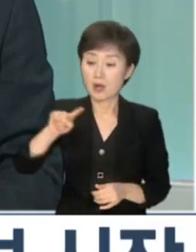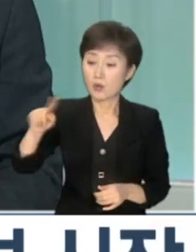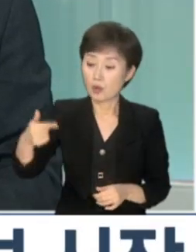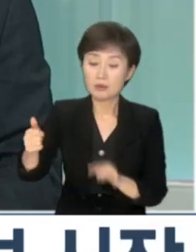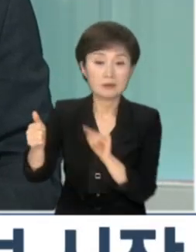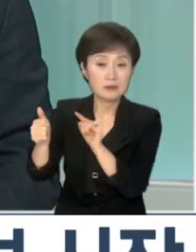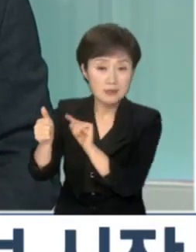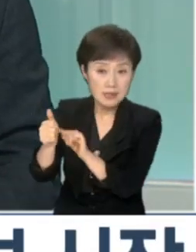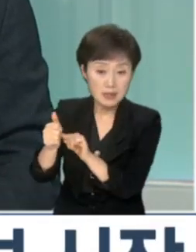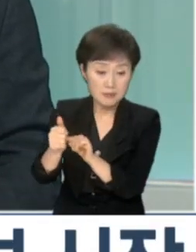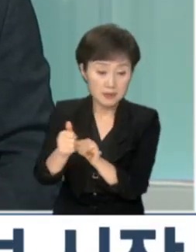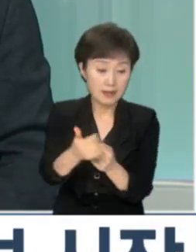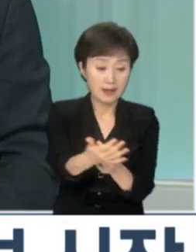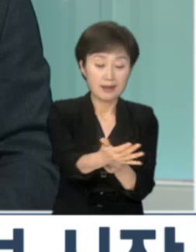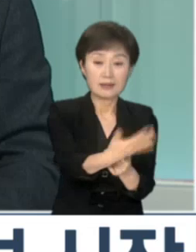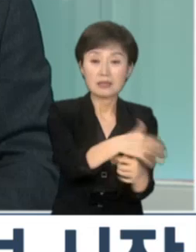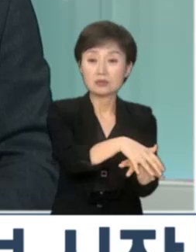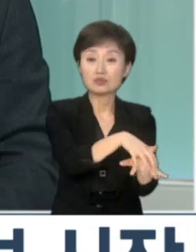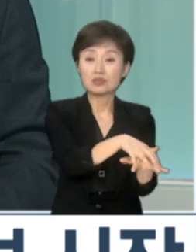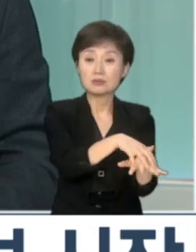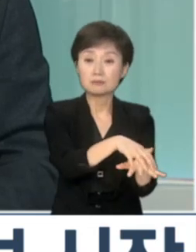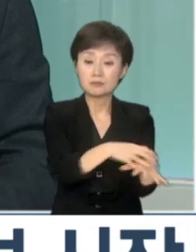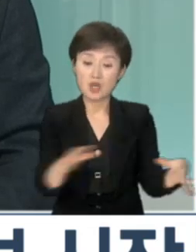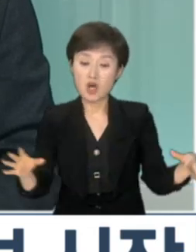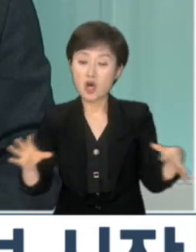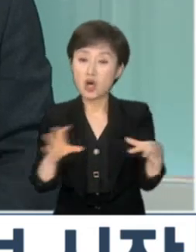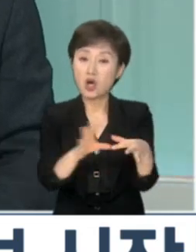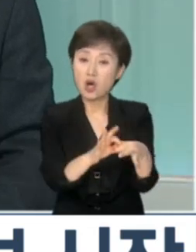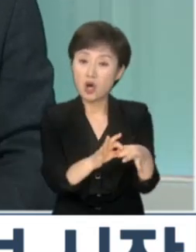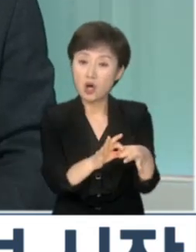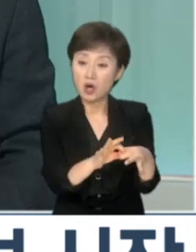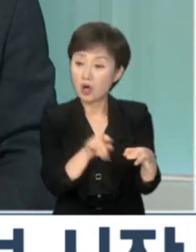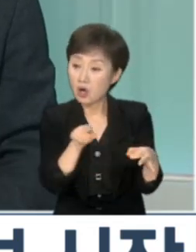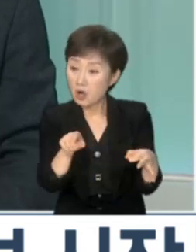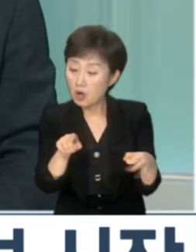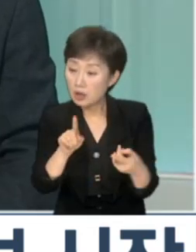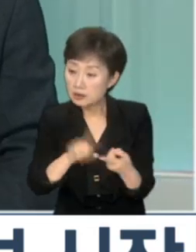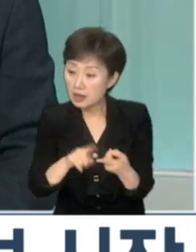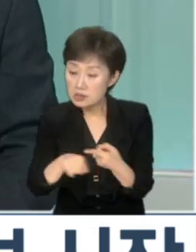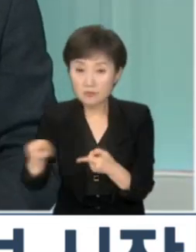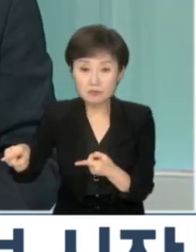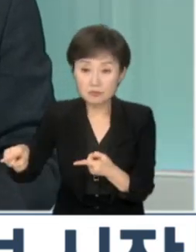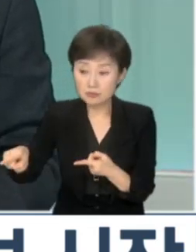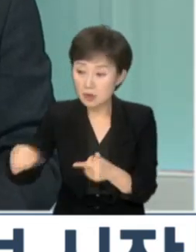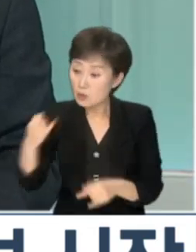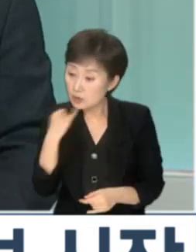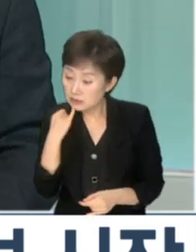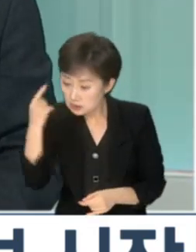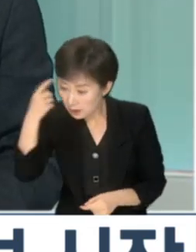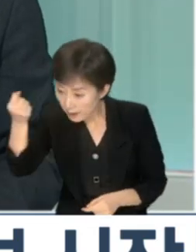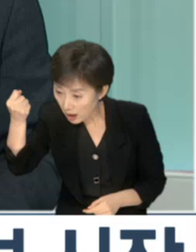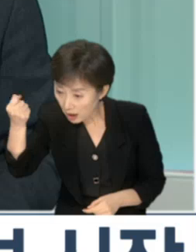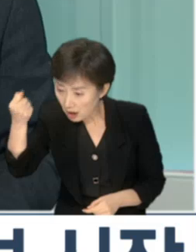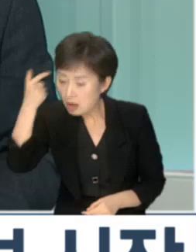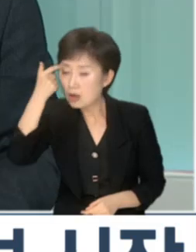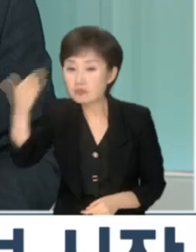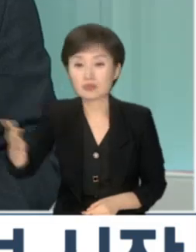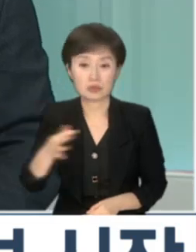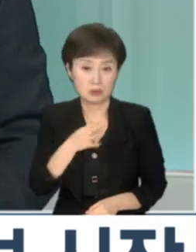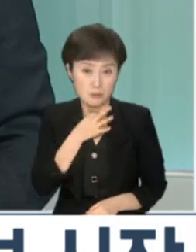장관이 그 태극기 부대를 주도했던 정광훈 목사에게 갔던 그거에 대해서 지금 국민의힘은 괜찮다라고 생각하는 건지 먼저 좀